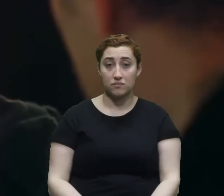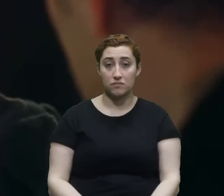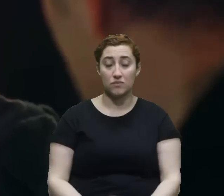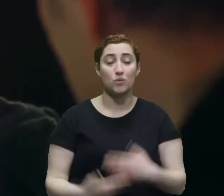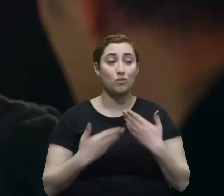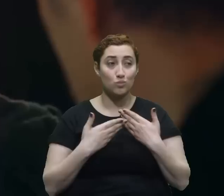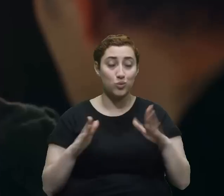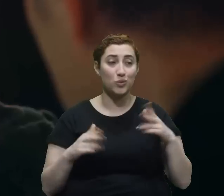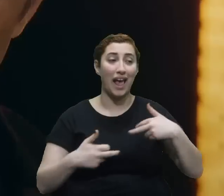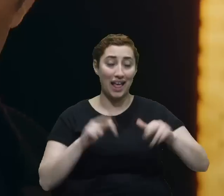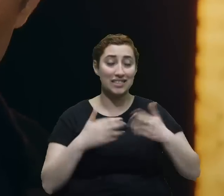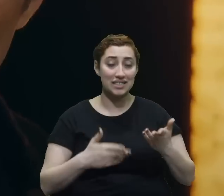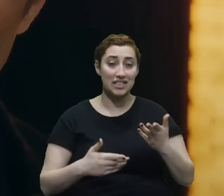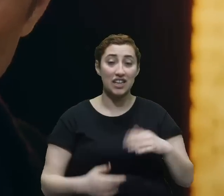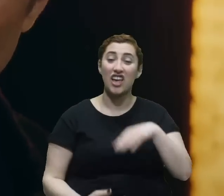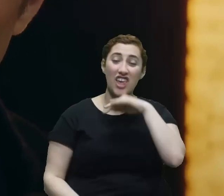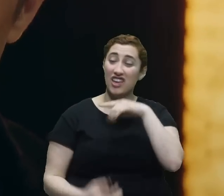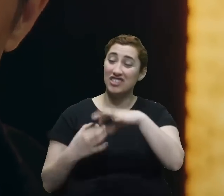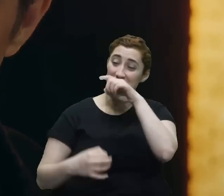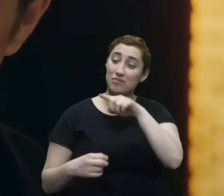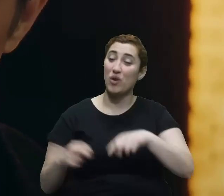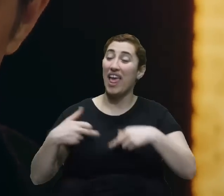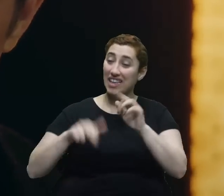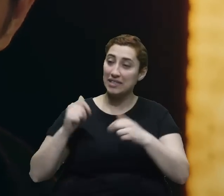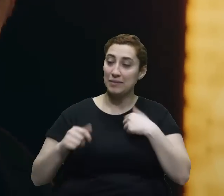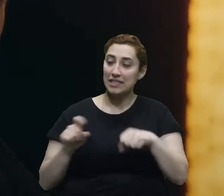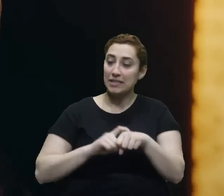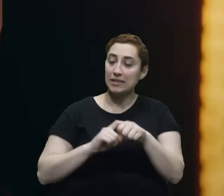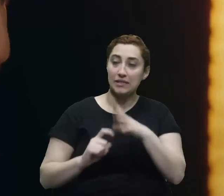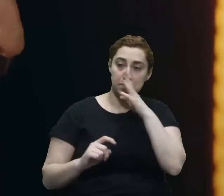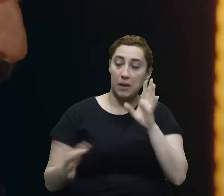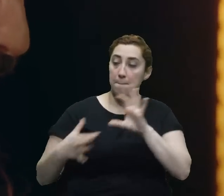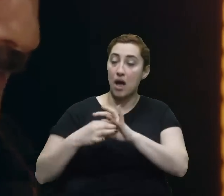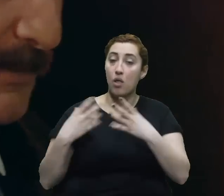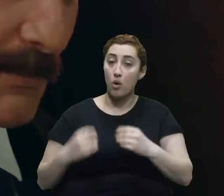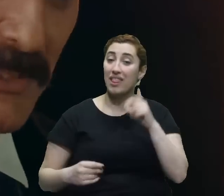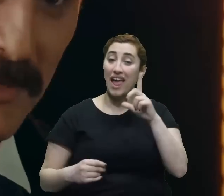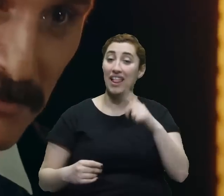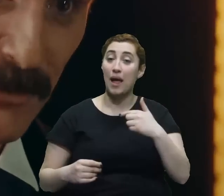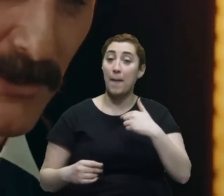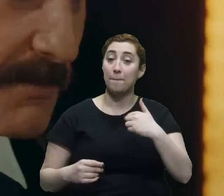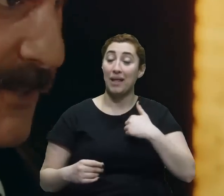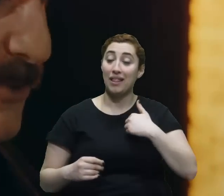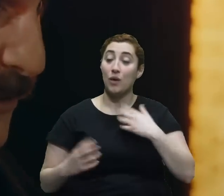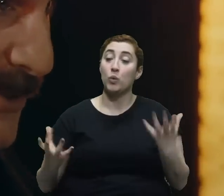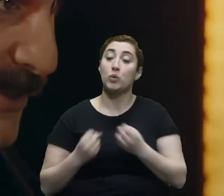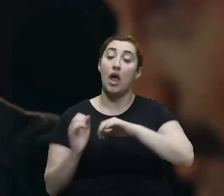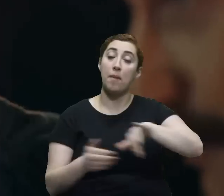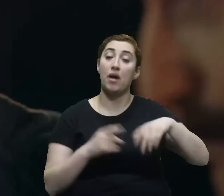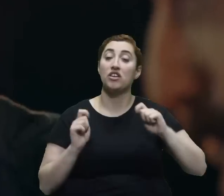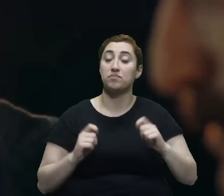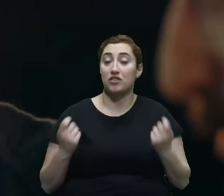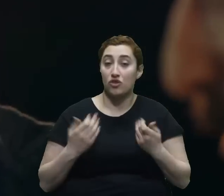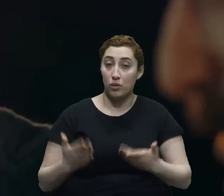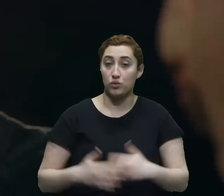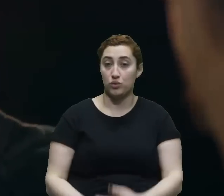Büyük zaaf. İhtiyarın bu zaafı bana olan öfkesiyle birleşti. Leyla'yı benim gazabımdan kurtarmak istiyor.